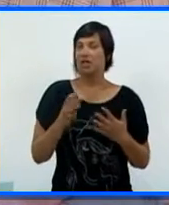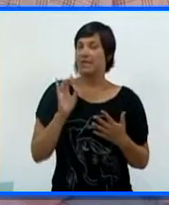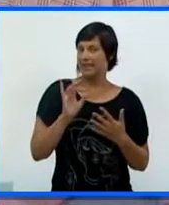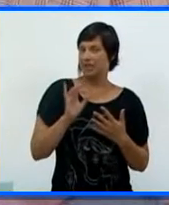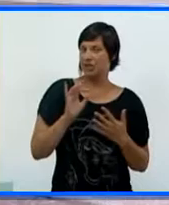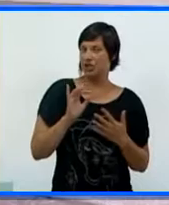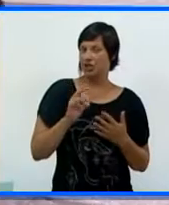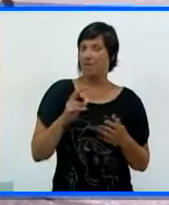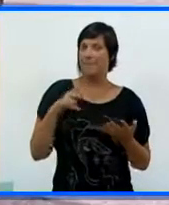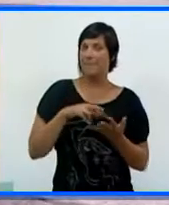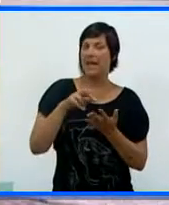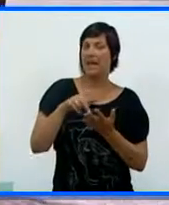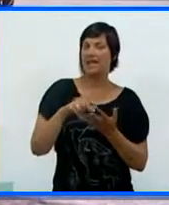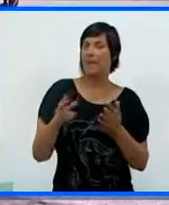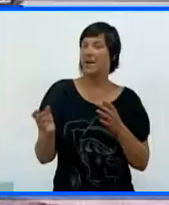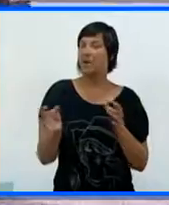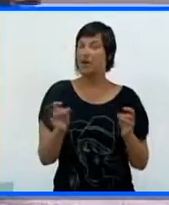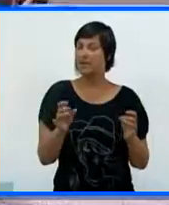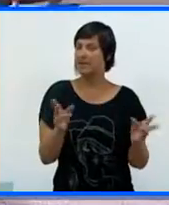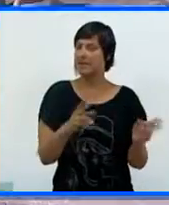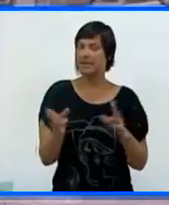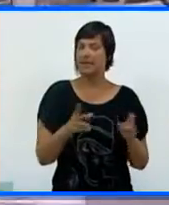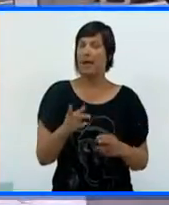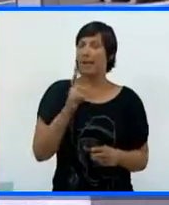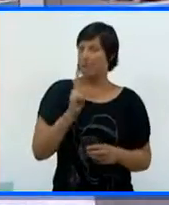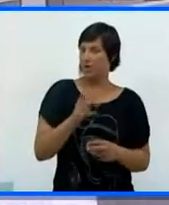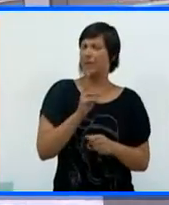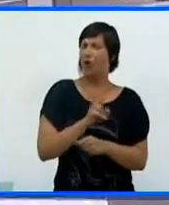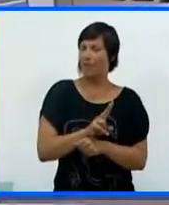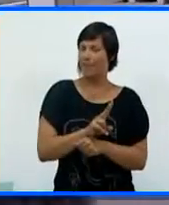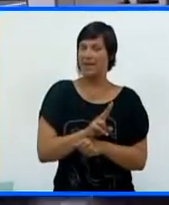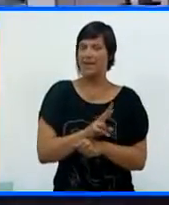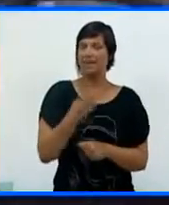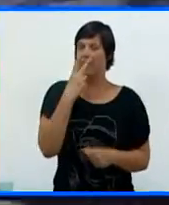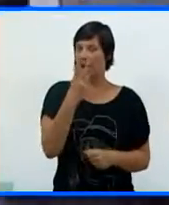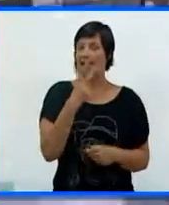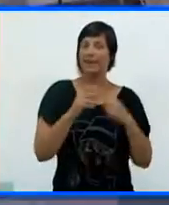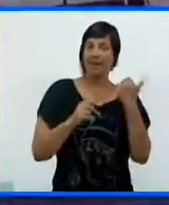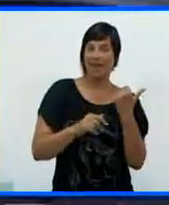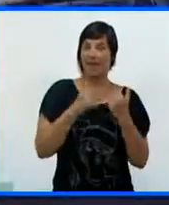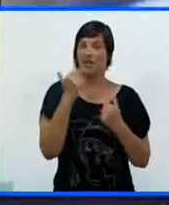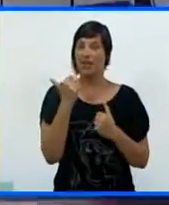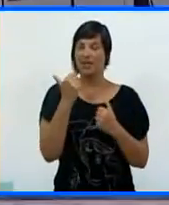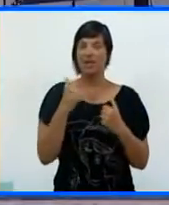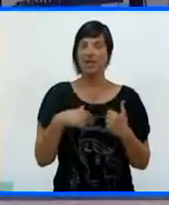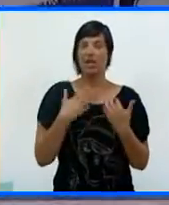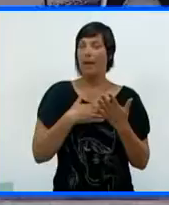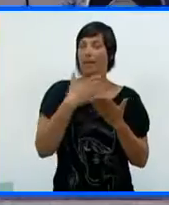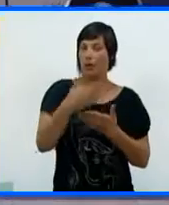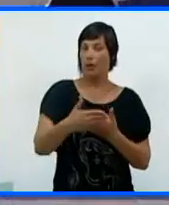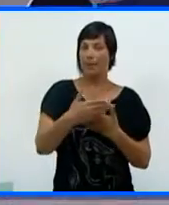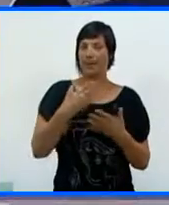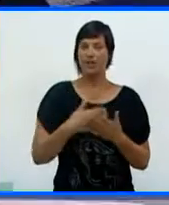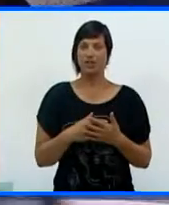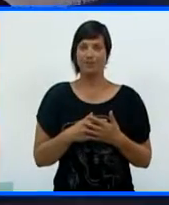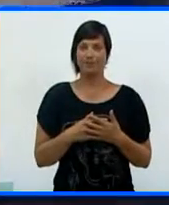tiče prelaska preko ceste, to mora čovjek biti malo oprezan, treba gledati lijevo, desno, da bi onda